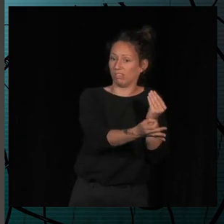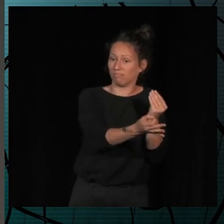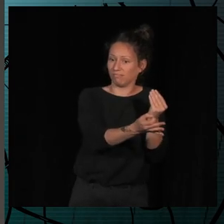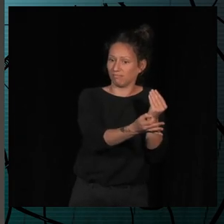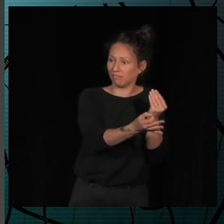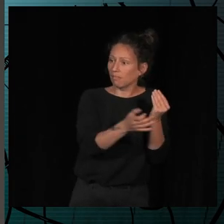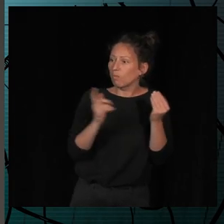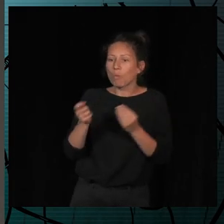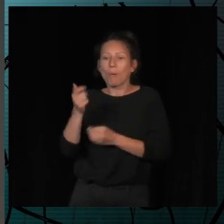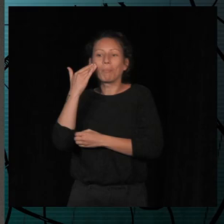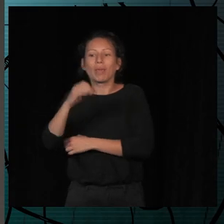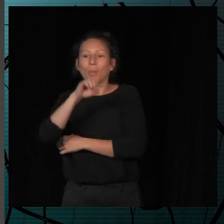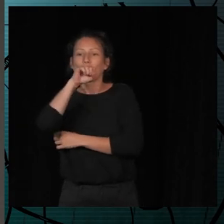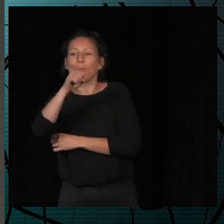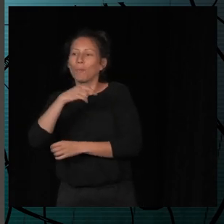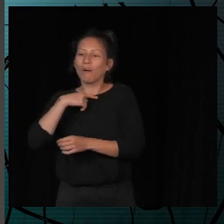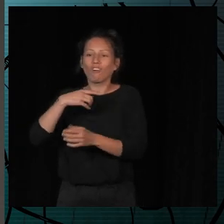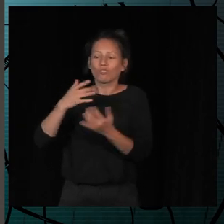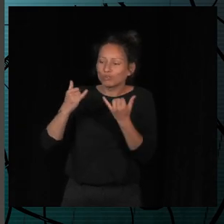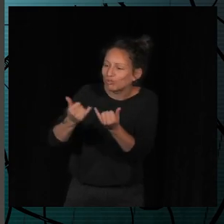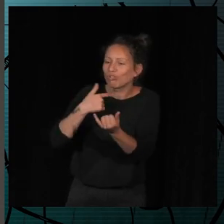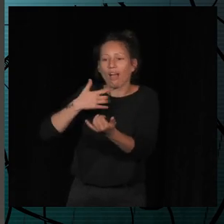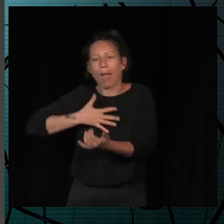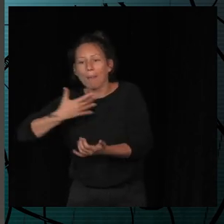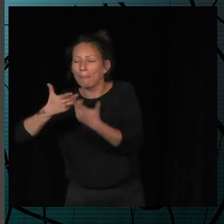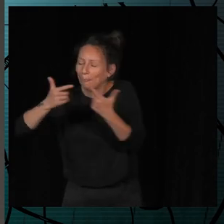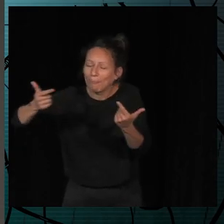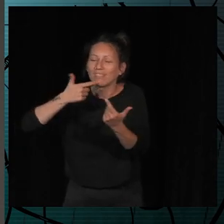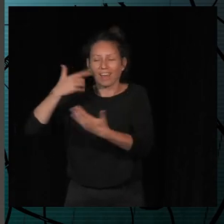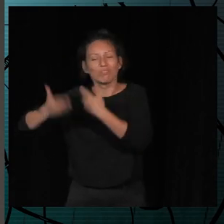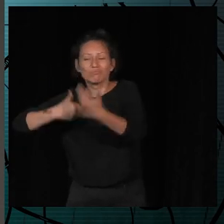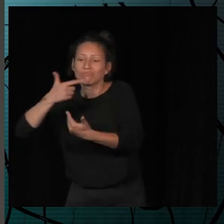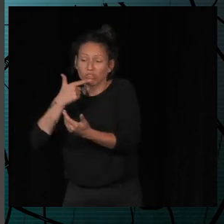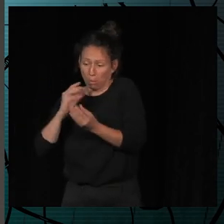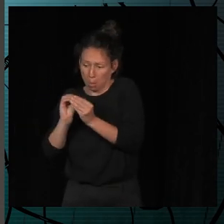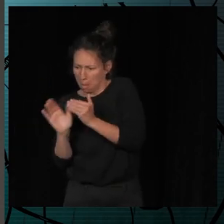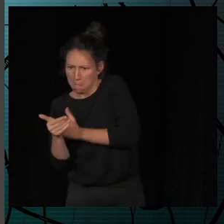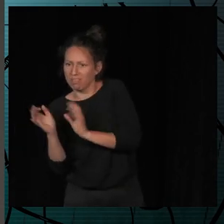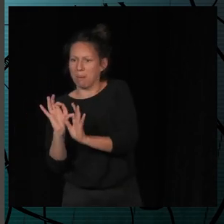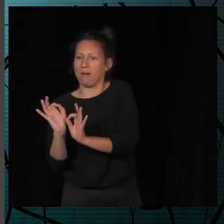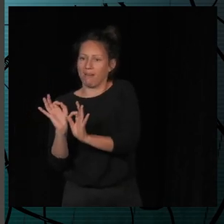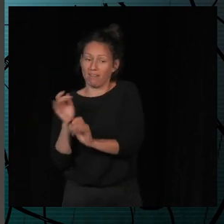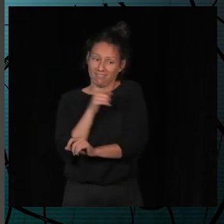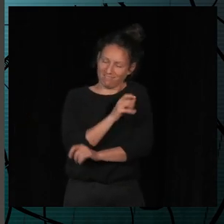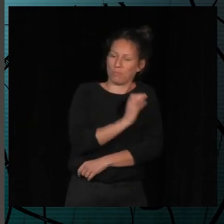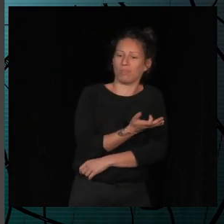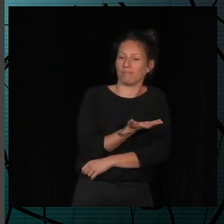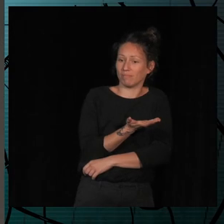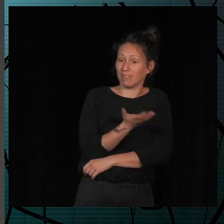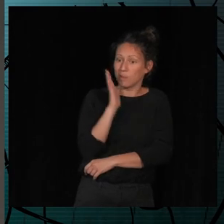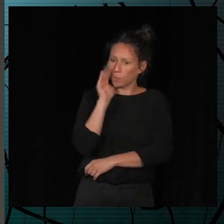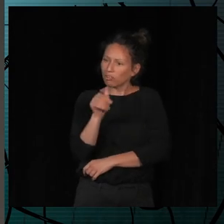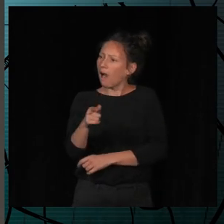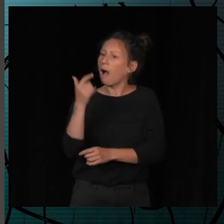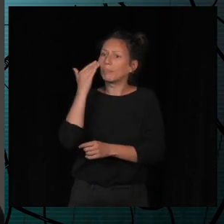socialisation et ça c'est toujours deux repères qu'il faut avoir quand en voyez un joueur excessif faut pas se précipiter en disant c'est